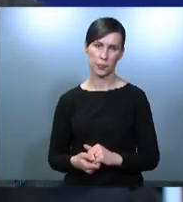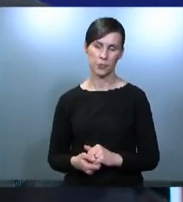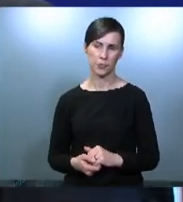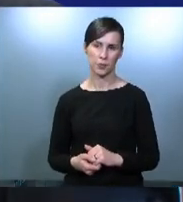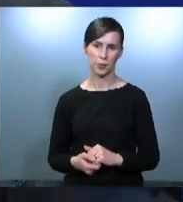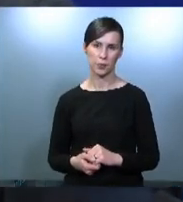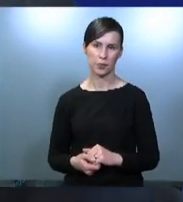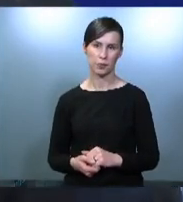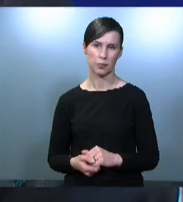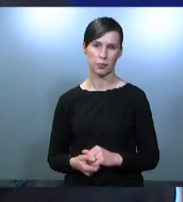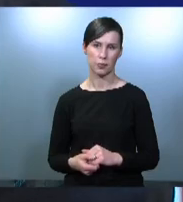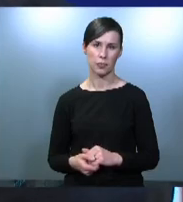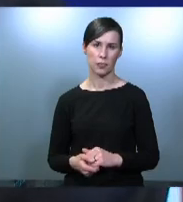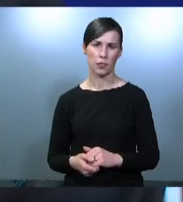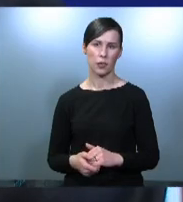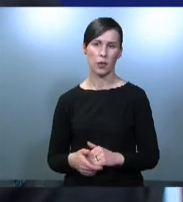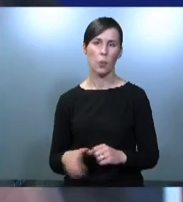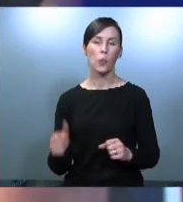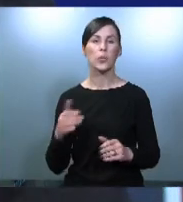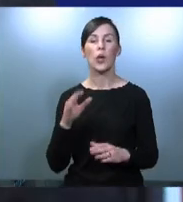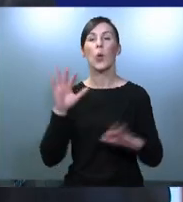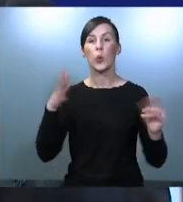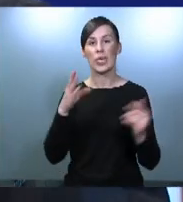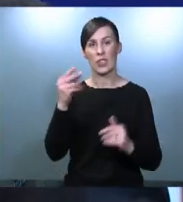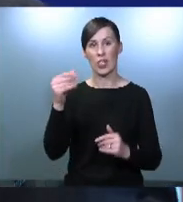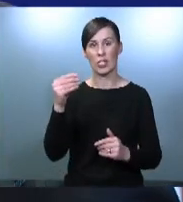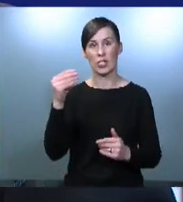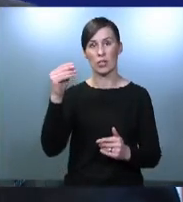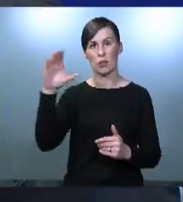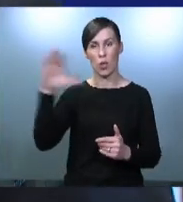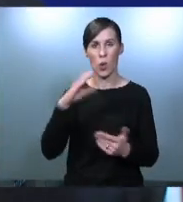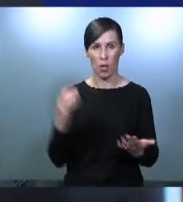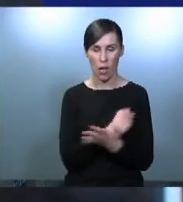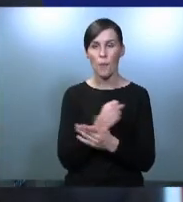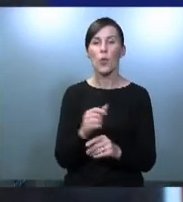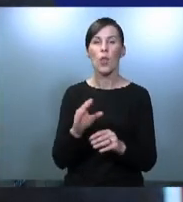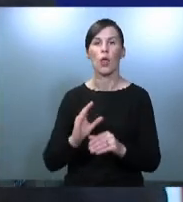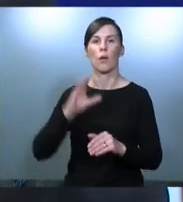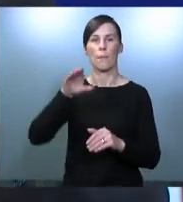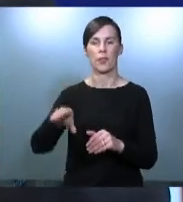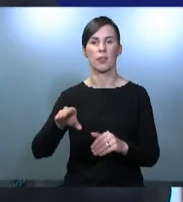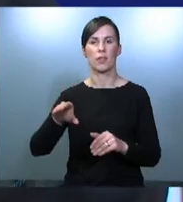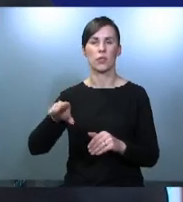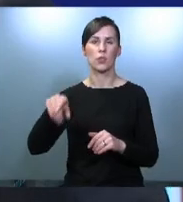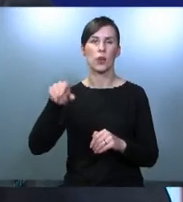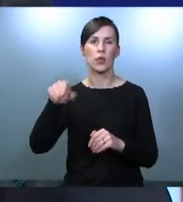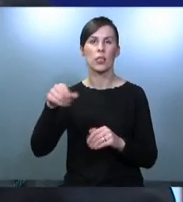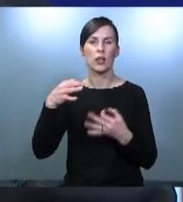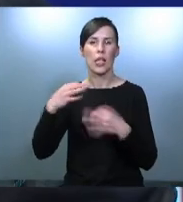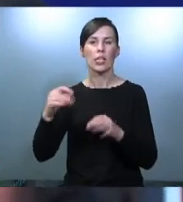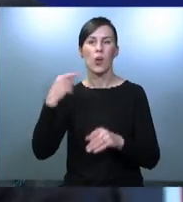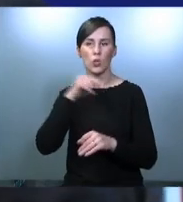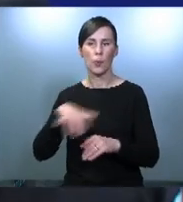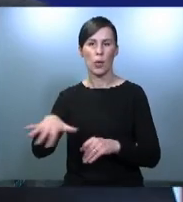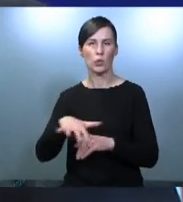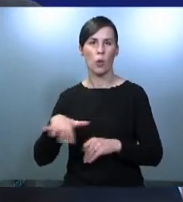būtų investicijos į laisvą ekonominę zoną ir netektų kalbėti, reiškia, apie medžius ten ir panašiai. Kitas dalykas,